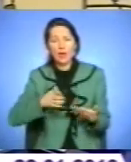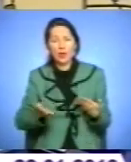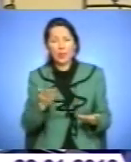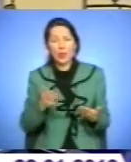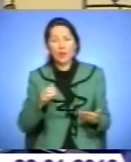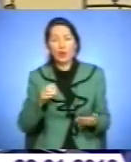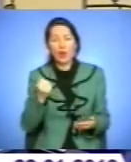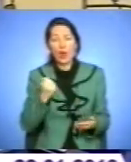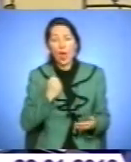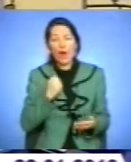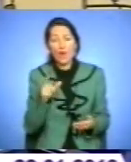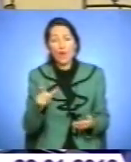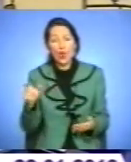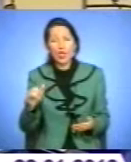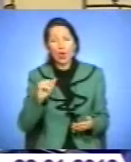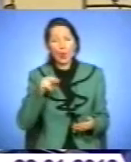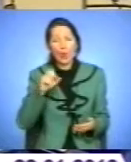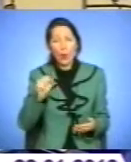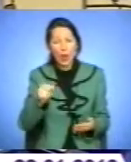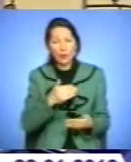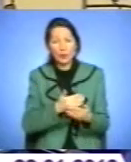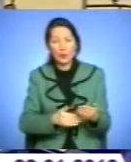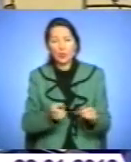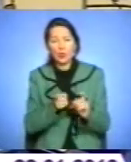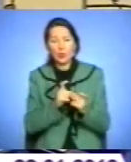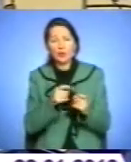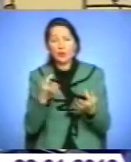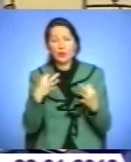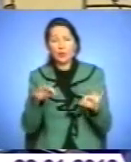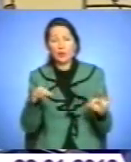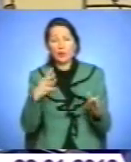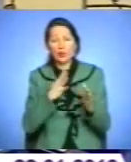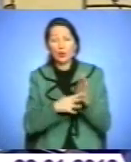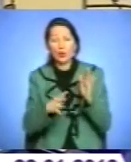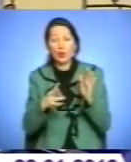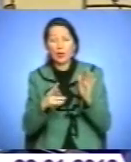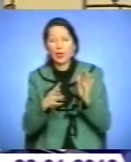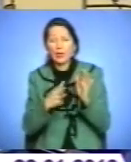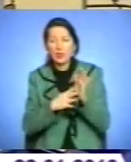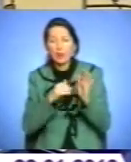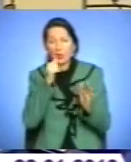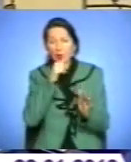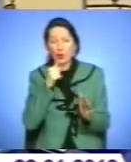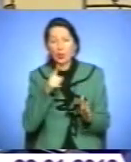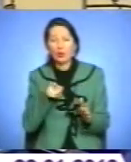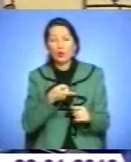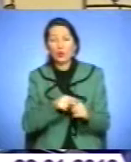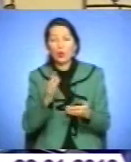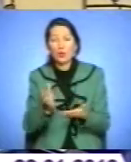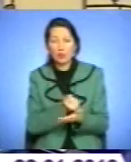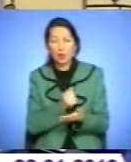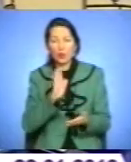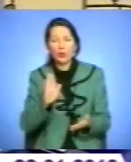там список і борців за волю 1939 по 1949 роки. І цю знахідку Володимир Васильович